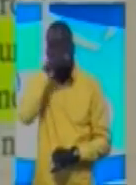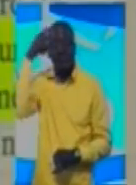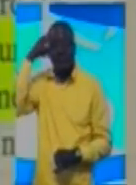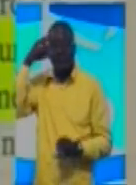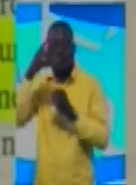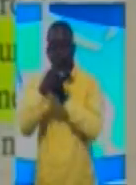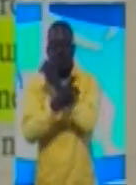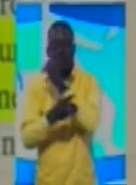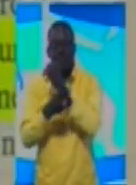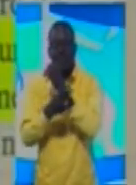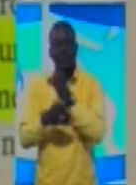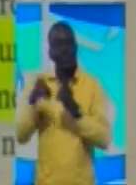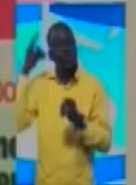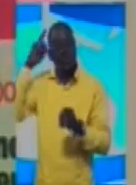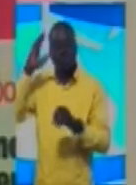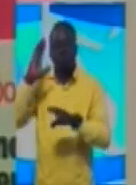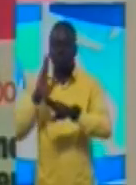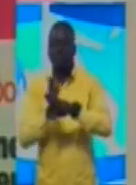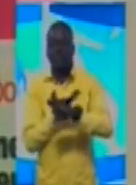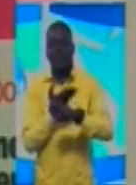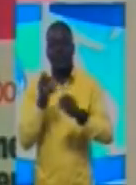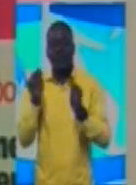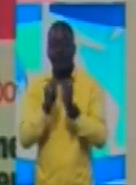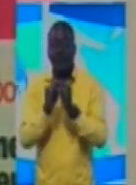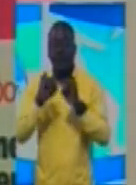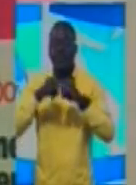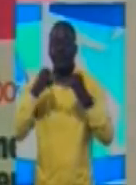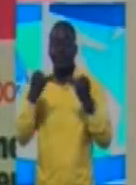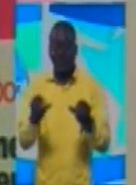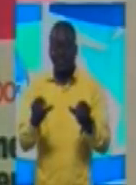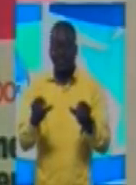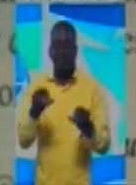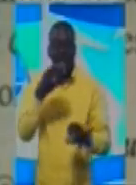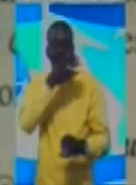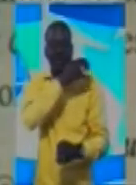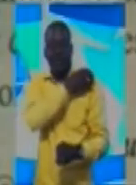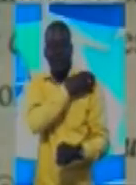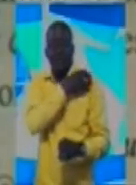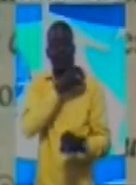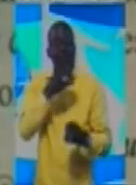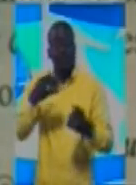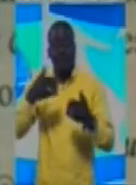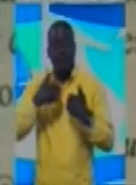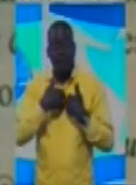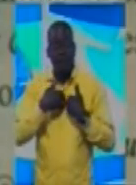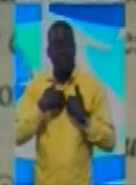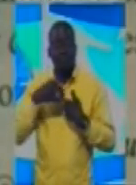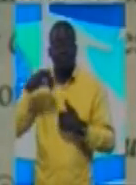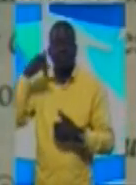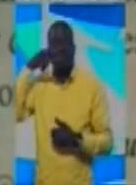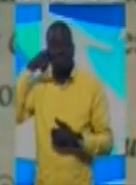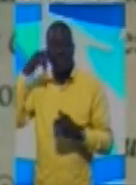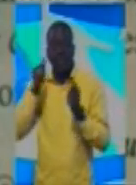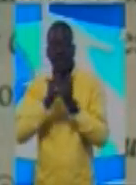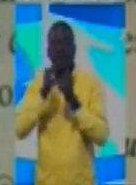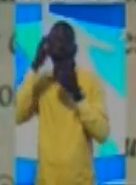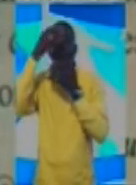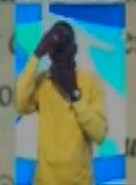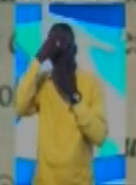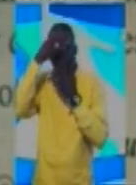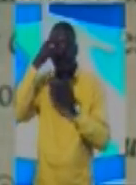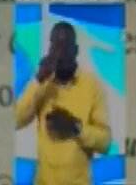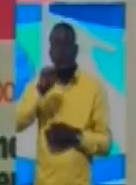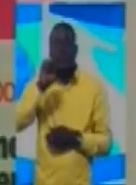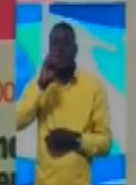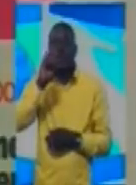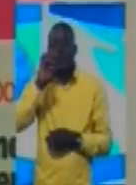Dédougou soit limogé selon Sidoya. Ce chef de corps aurait eu des échanges téléphoniques avec les terroristes de Toeni,